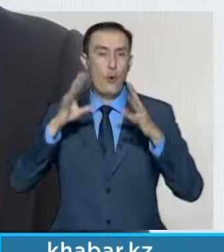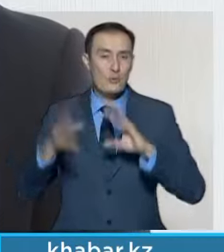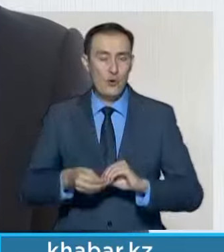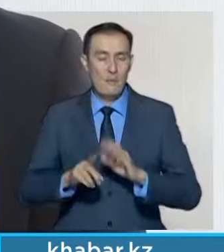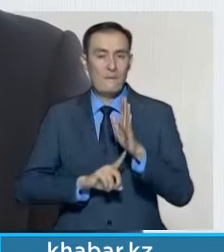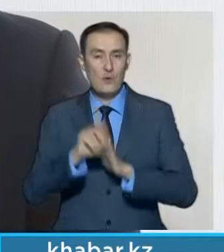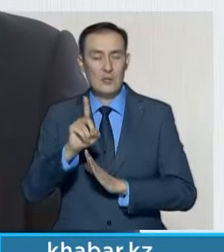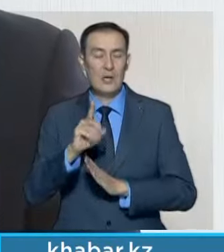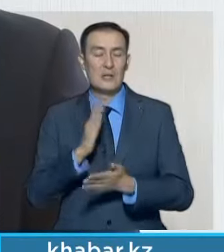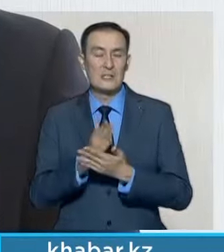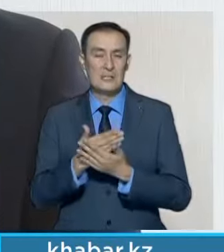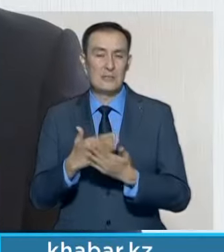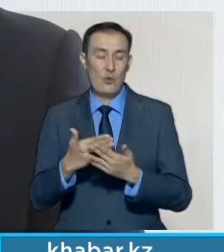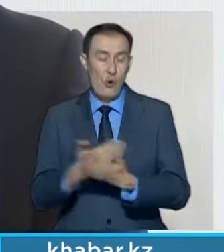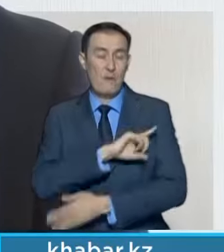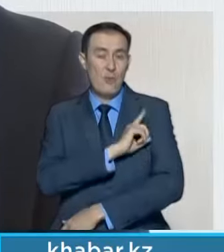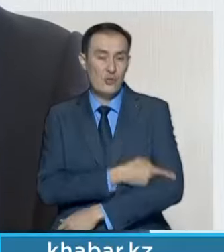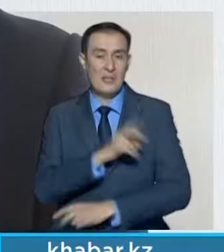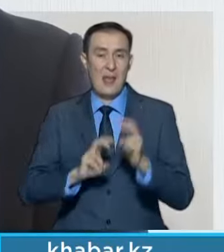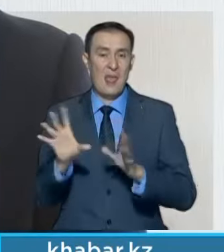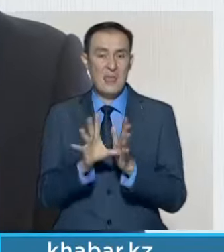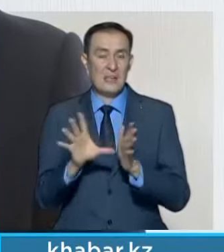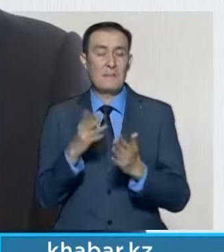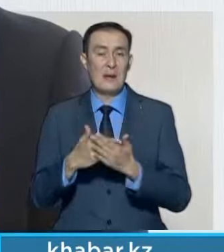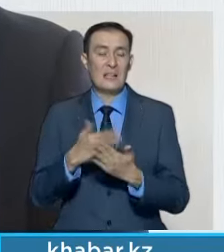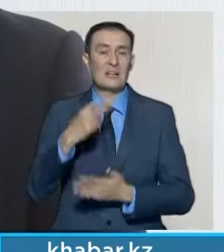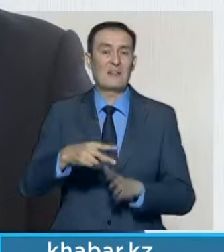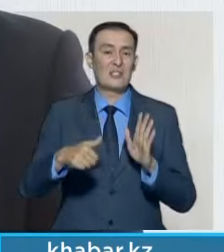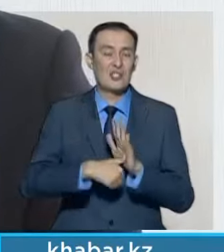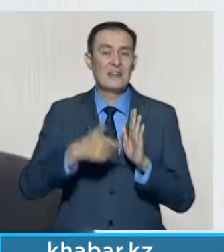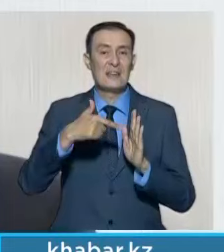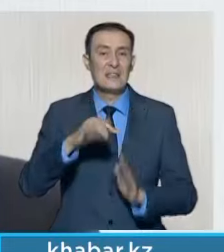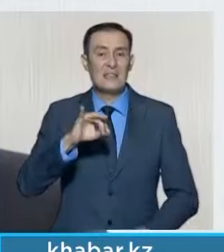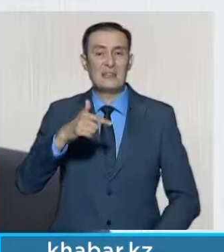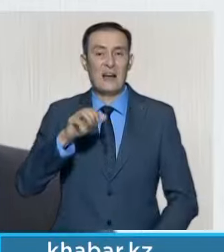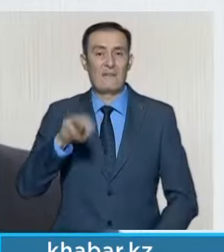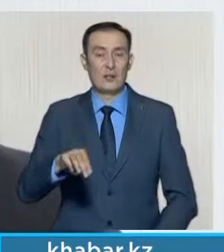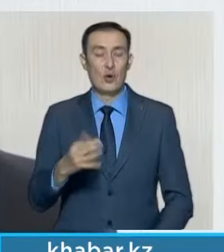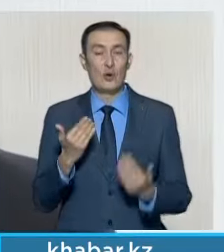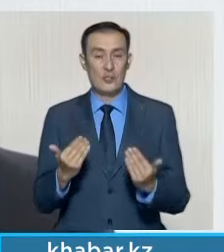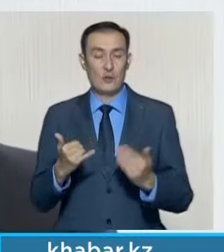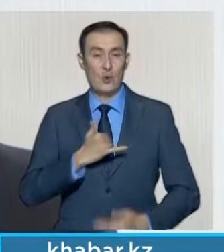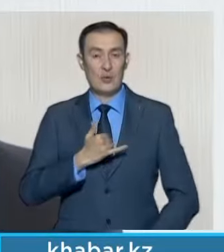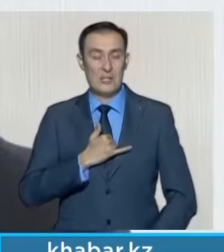ввода составит новых мощностей порядка 26 гигаватт. У нас сегодня